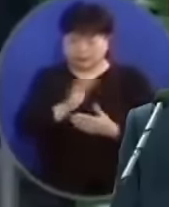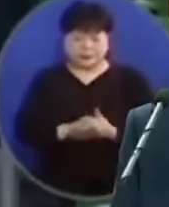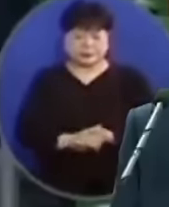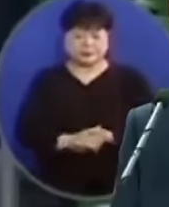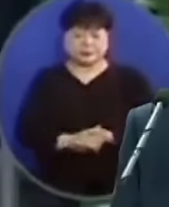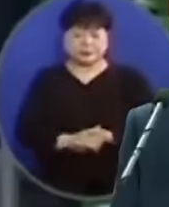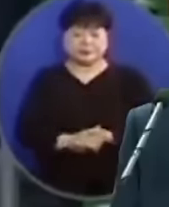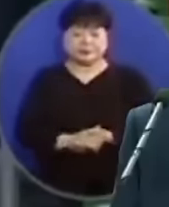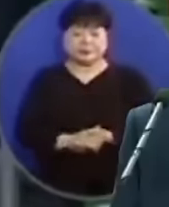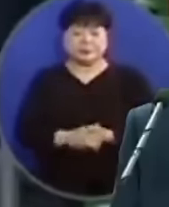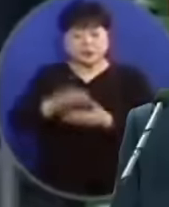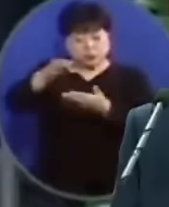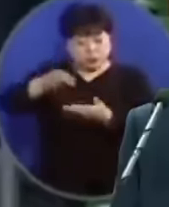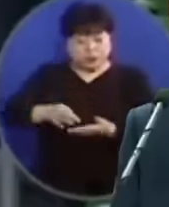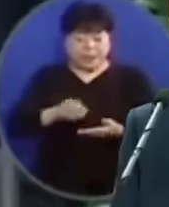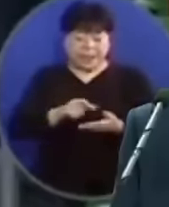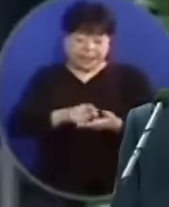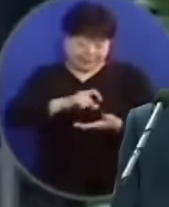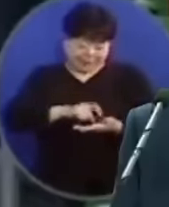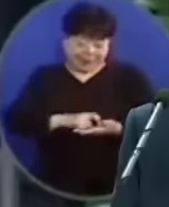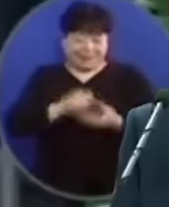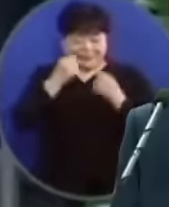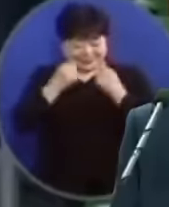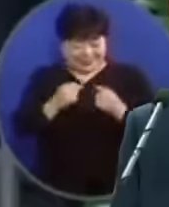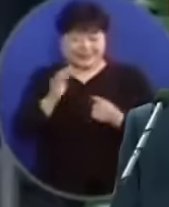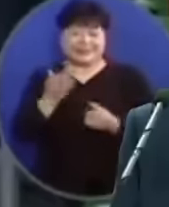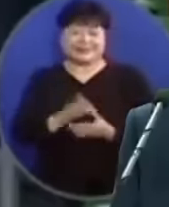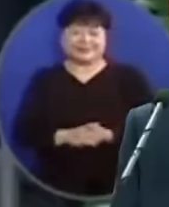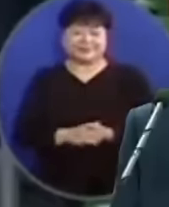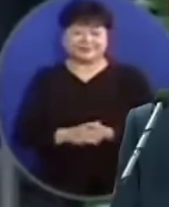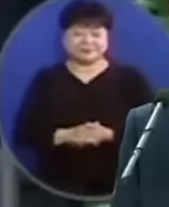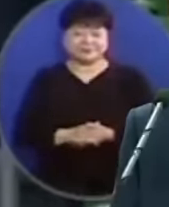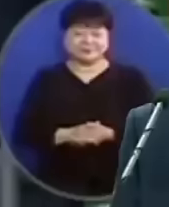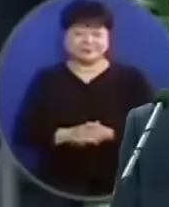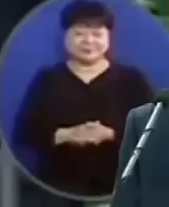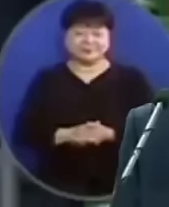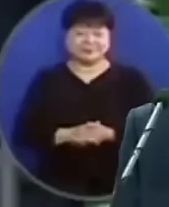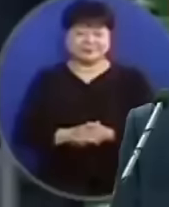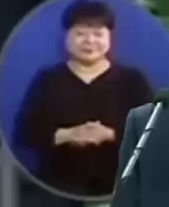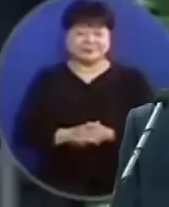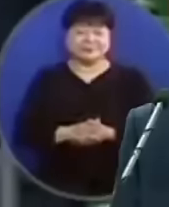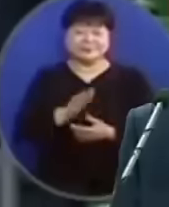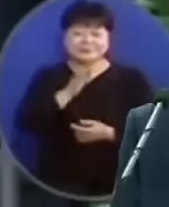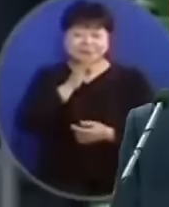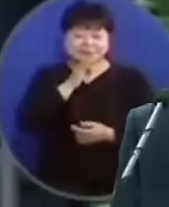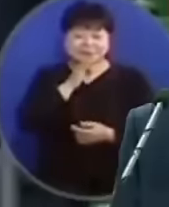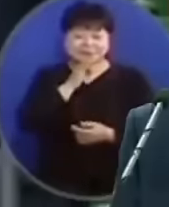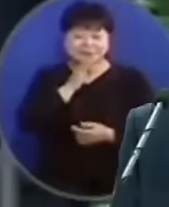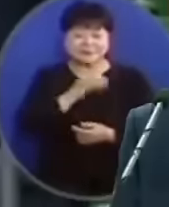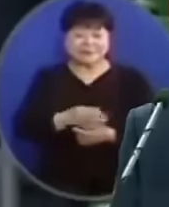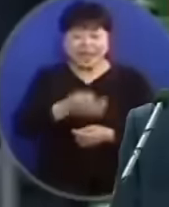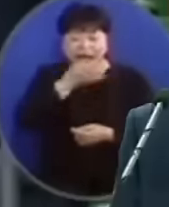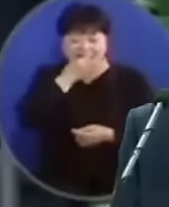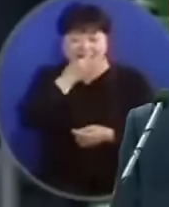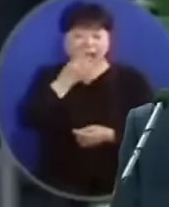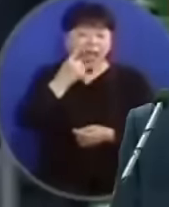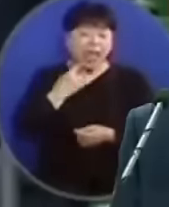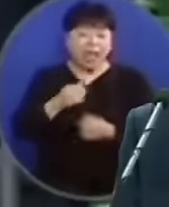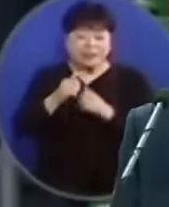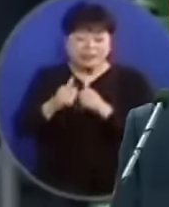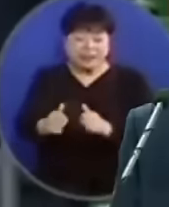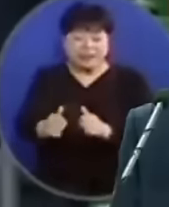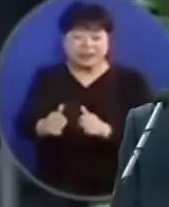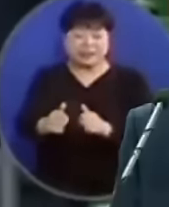것입니다. 수입에 알맞도록 사는 그러한 정도의 삶을 살아야지 탐욕과 욕심을